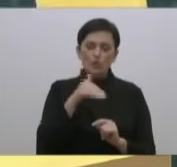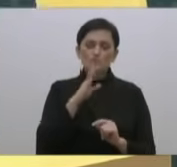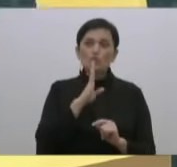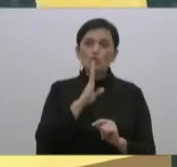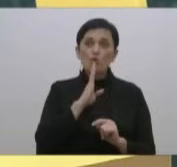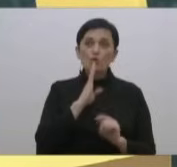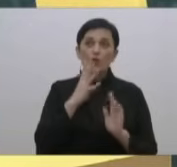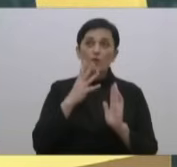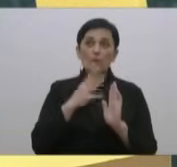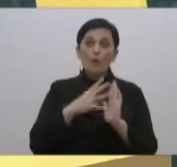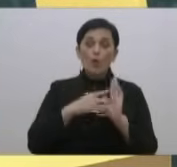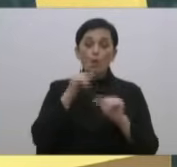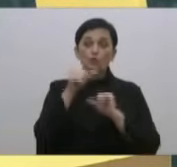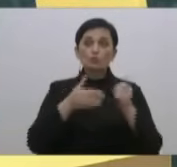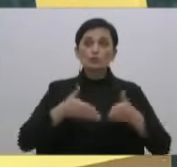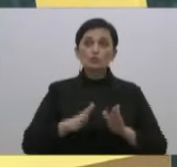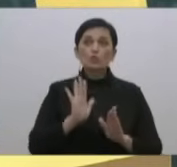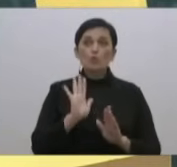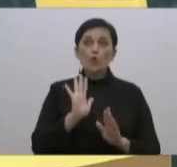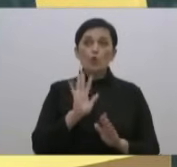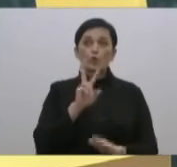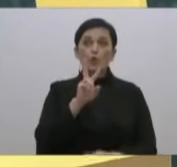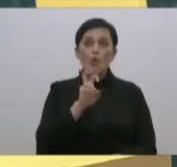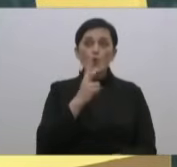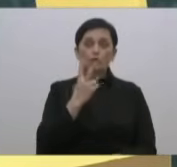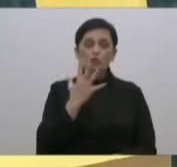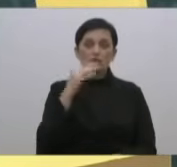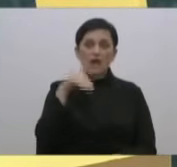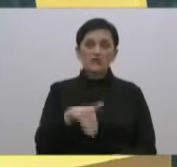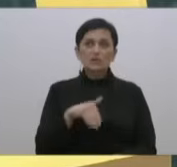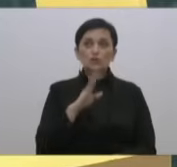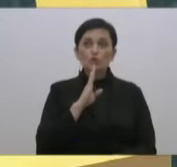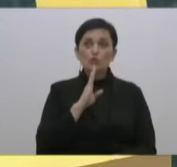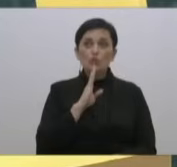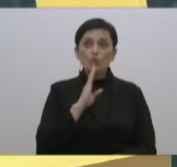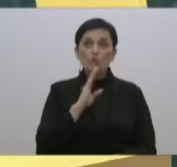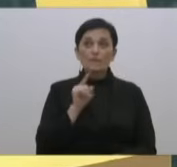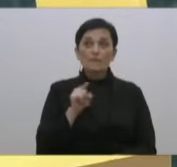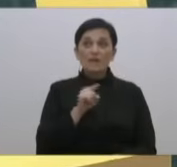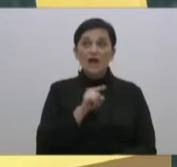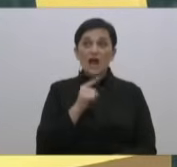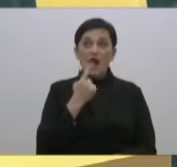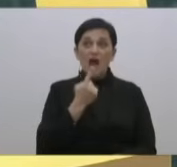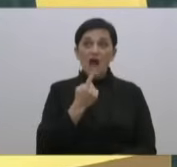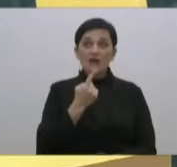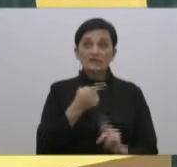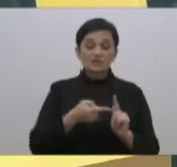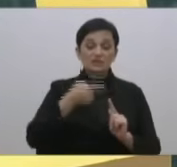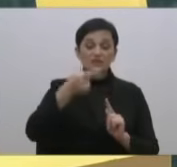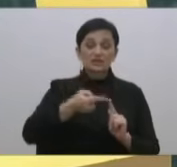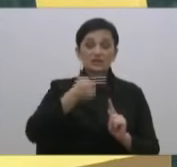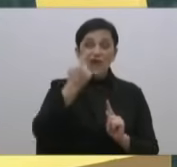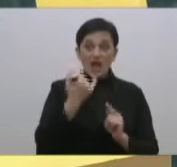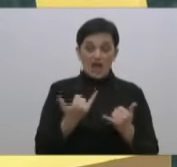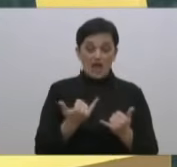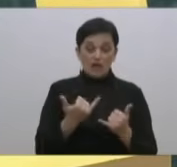440-450000 გოგონა და 90-იან წლებში დაიბადა მხოლოდ 225000 გოგონა. Და ისინი ერთი დემოგრაფიული თაობის შემდეგ,